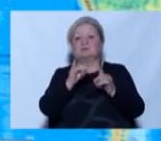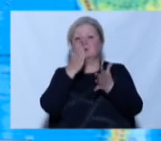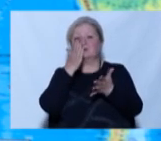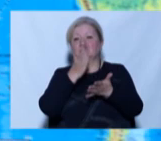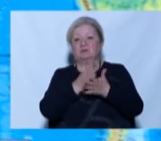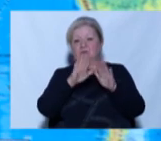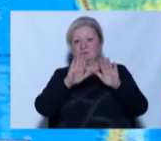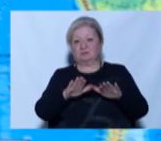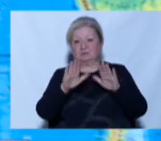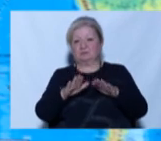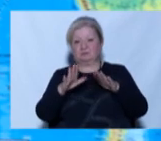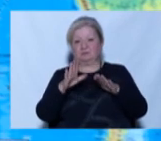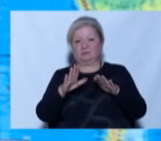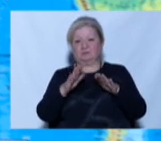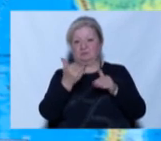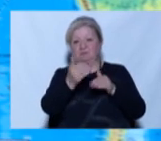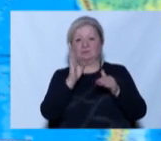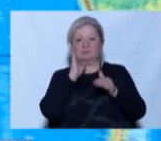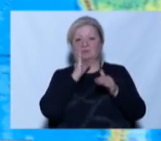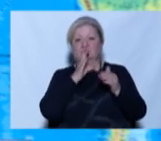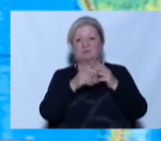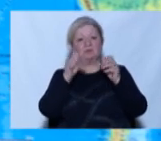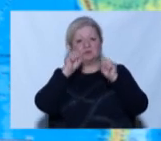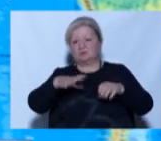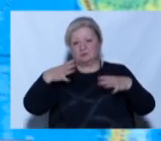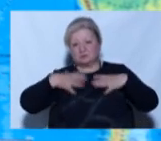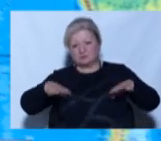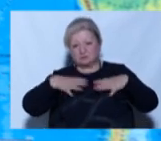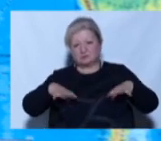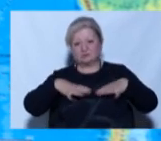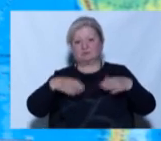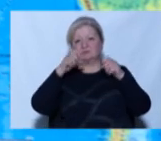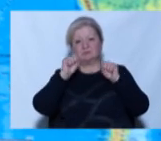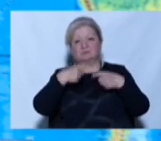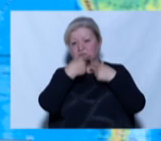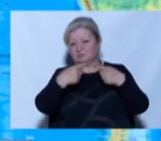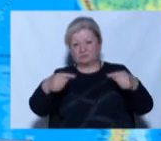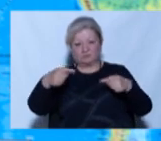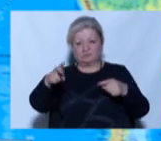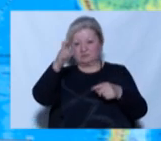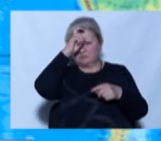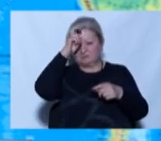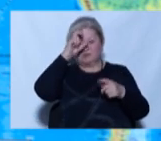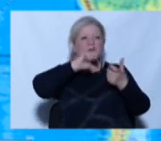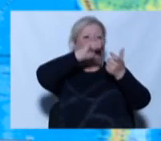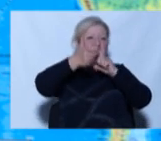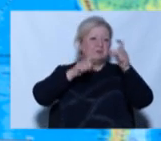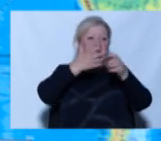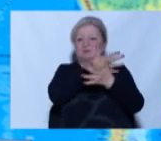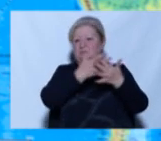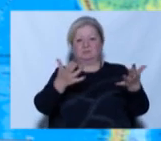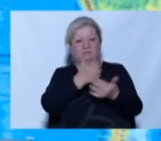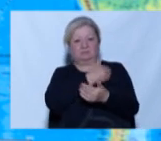მისი ადგილი დედამიწაზე. შეგიძლიათ საქართველოს, შეგიძლიათ სხვა რომელიმე ქვეყანა, ან შეგიძლიათ მთა და ასე შემდეგ და